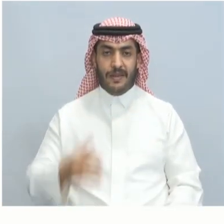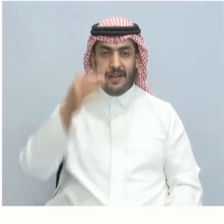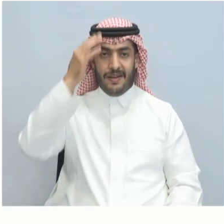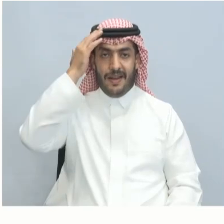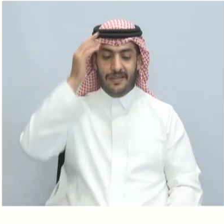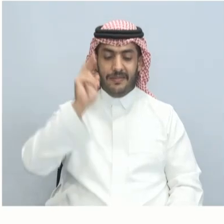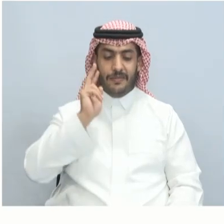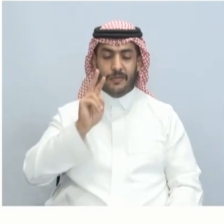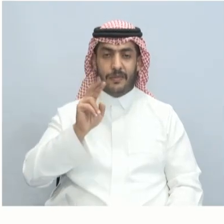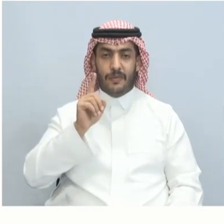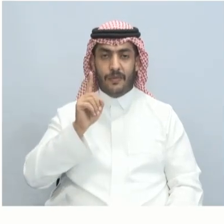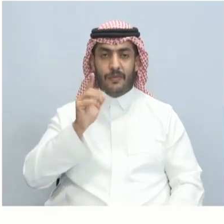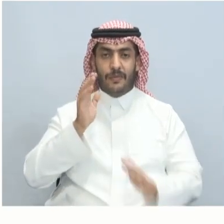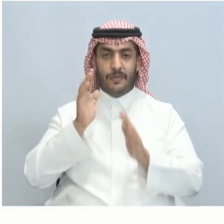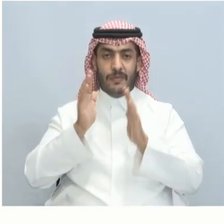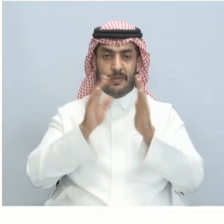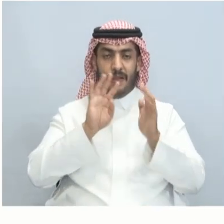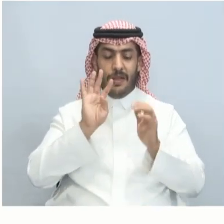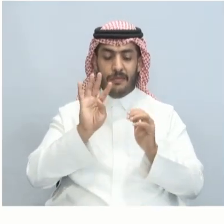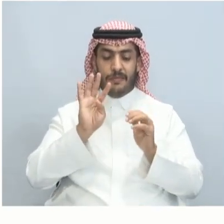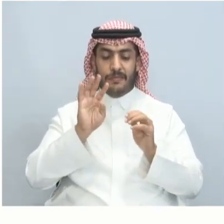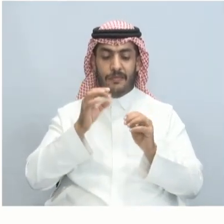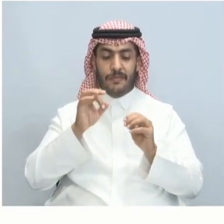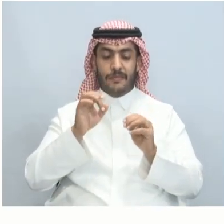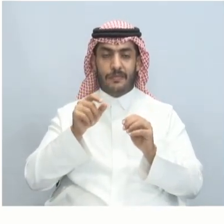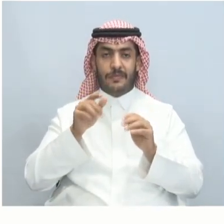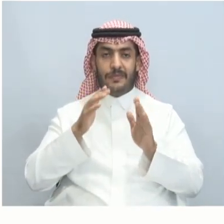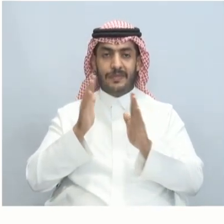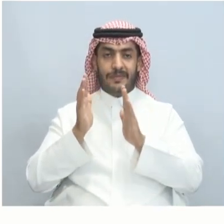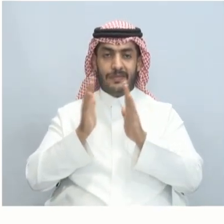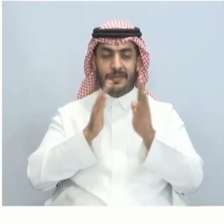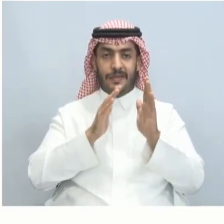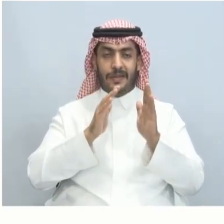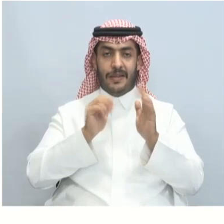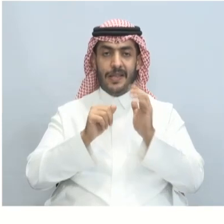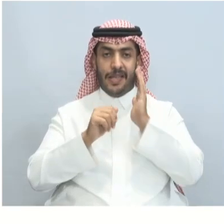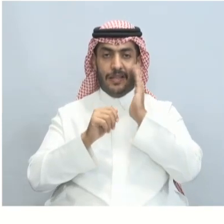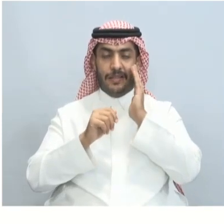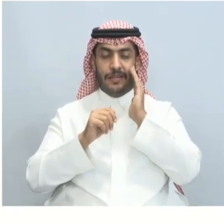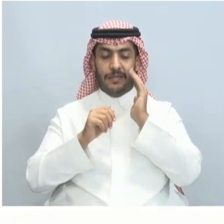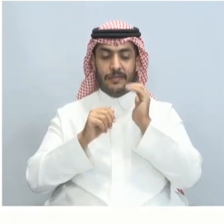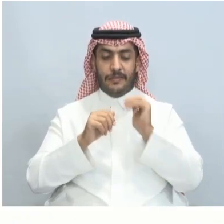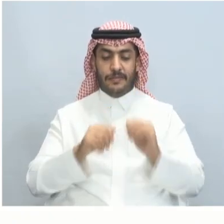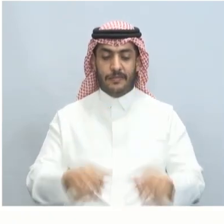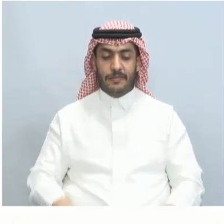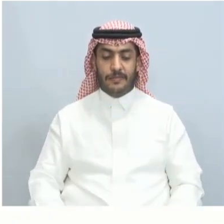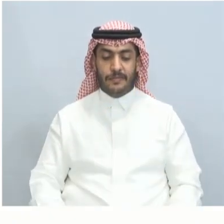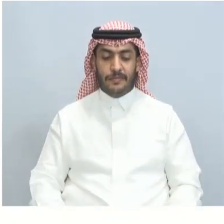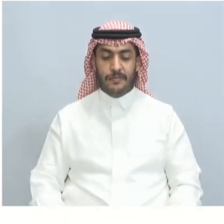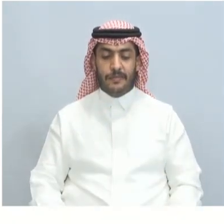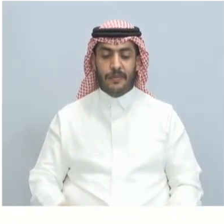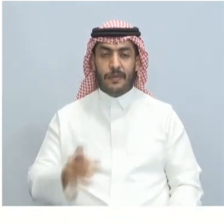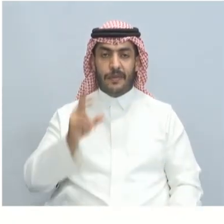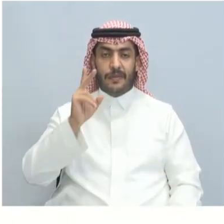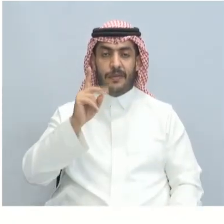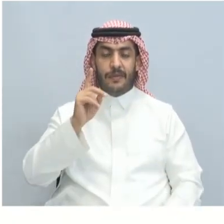الراس واح 2 3 4 قمنا برسم هنا انسحاب اربع وحدات الى اليسار ومن